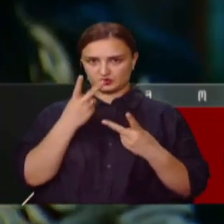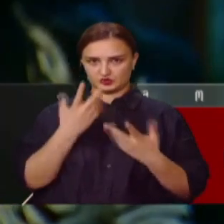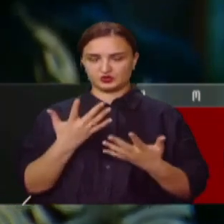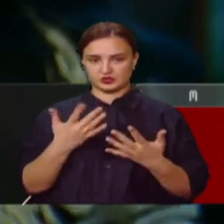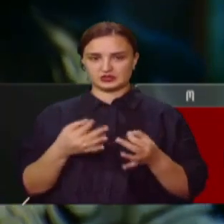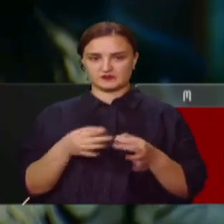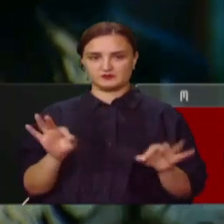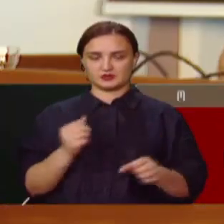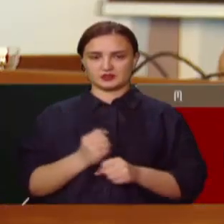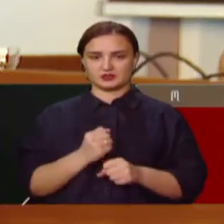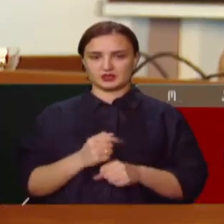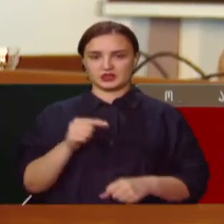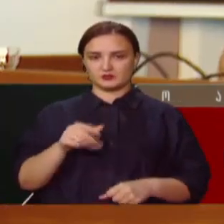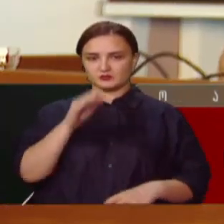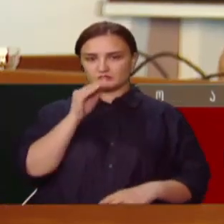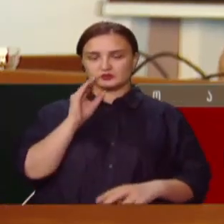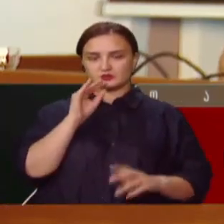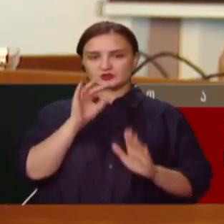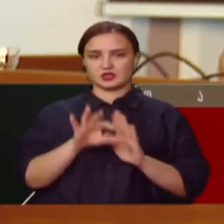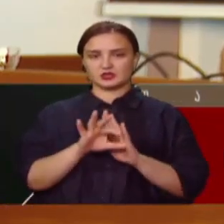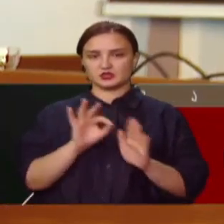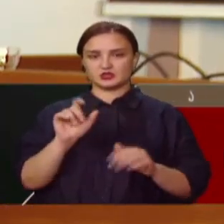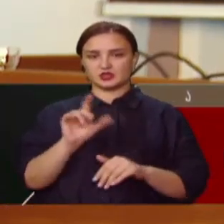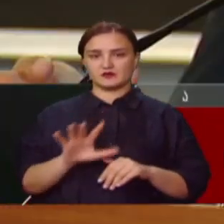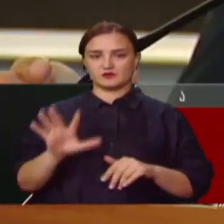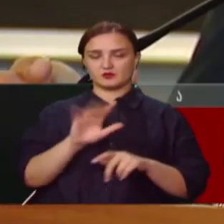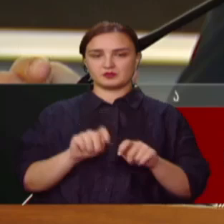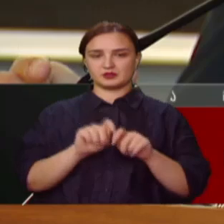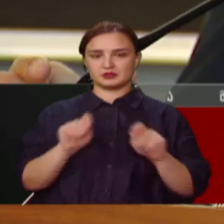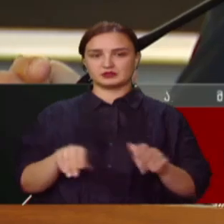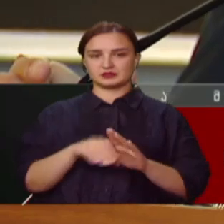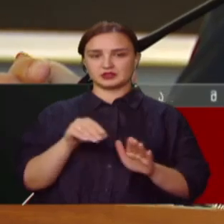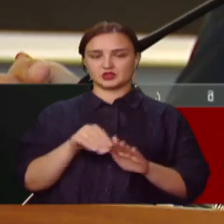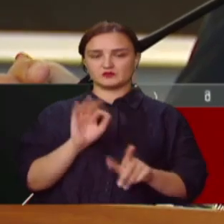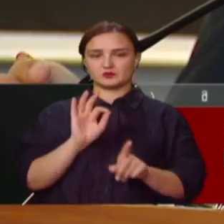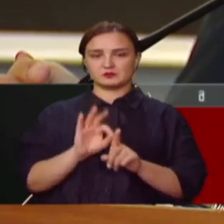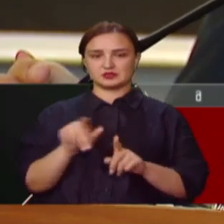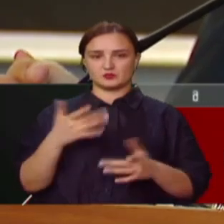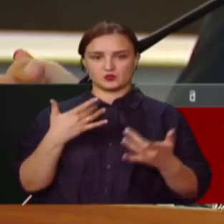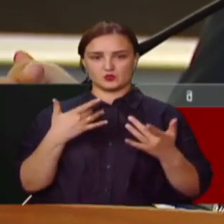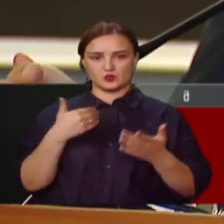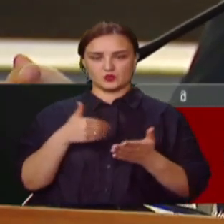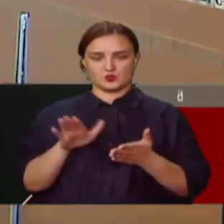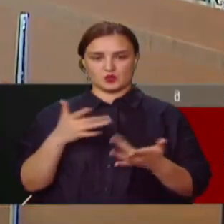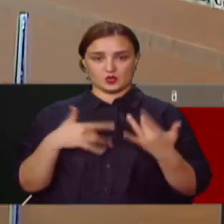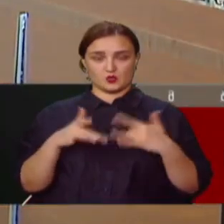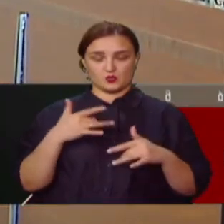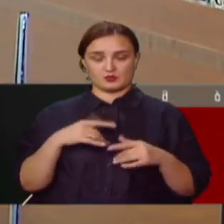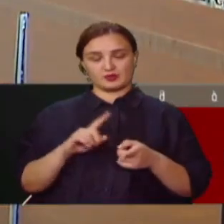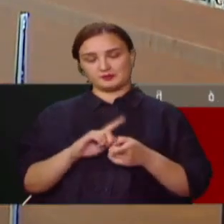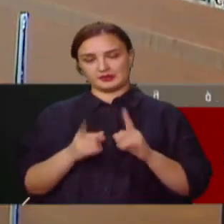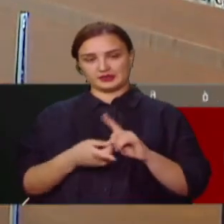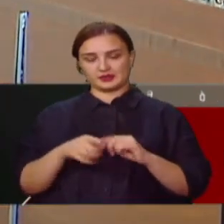ღია დაკეთებენ. მაშინ, როდესაც აირჩია ევროპას დამფუძნებლები საარჩევნო მიზნებს უარყოფენ, ასე არ ფიქრობს მმართველი გუნდი. უფრო